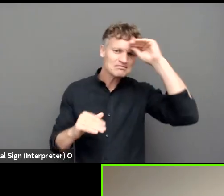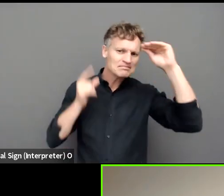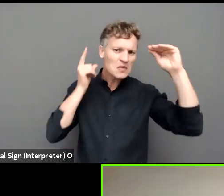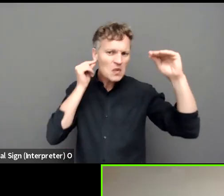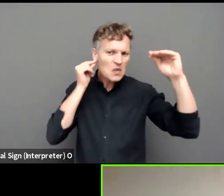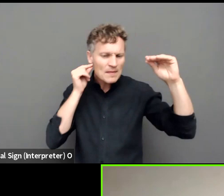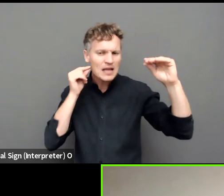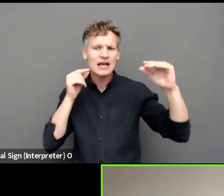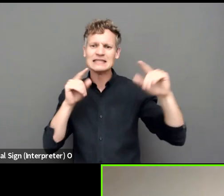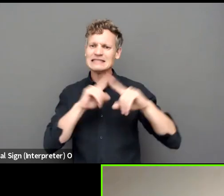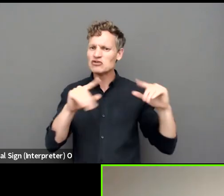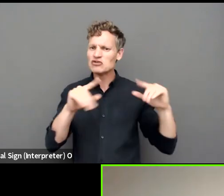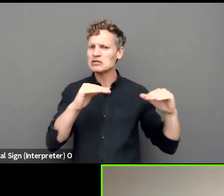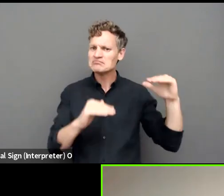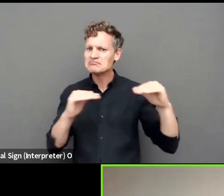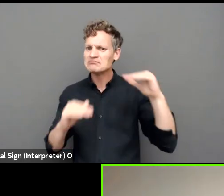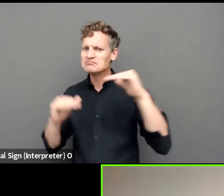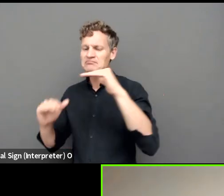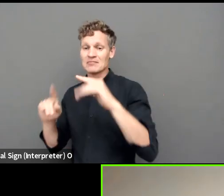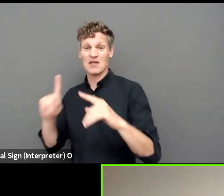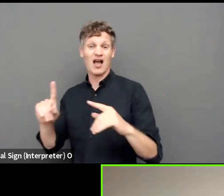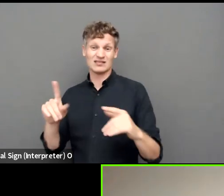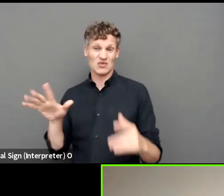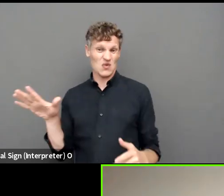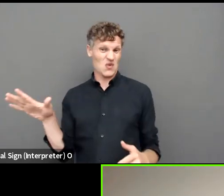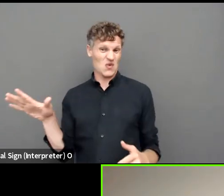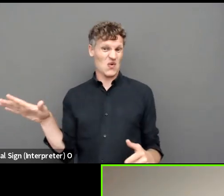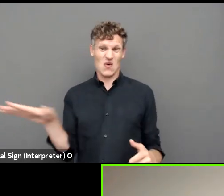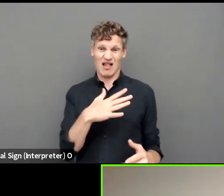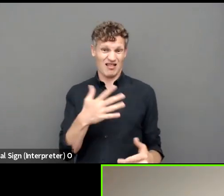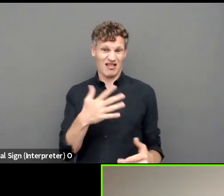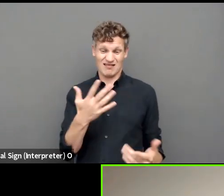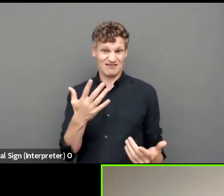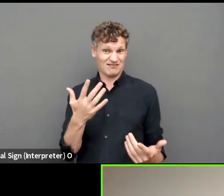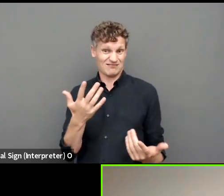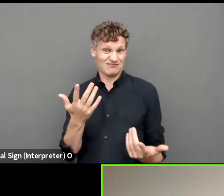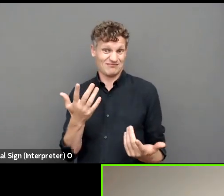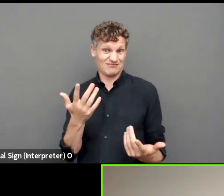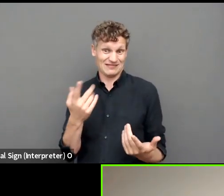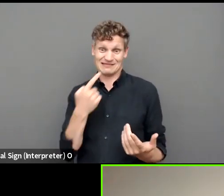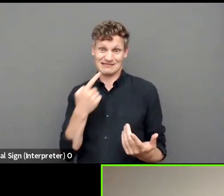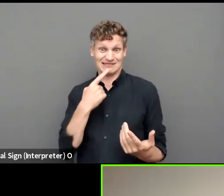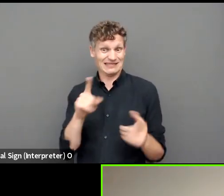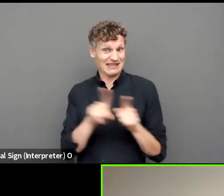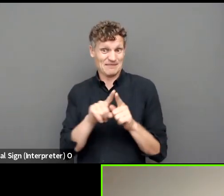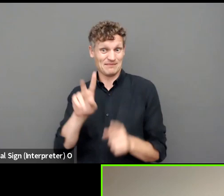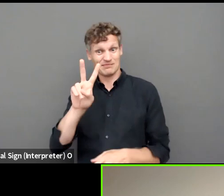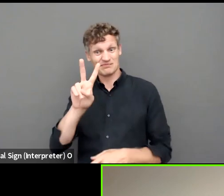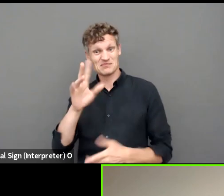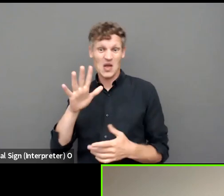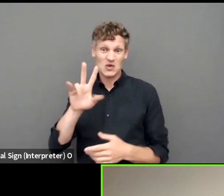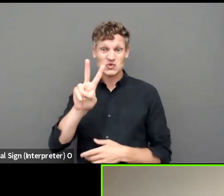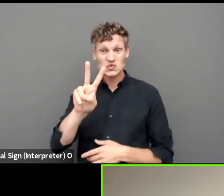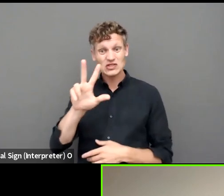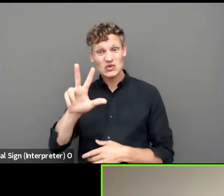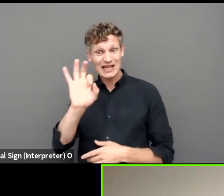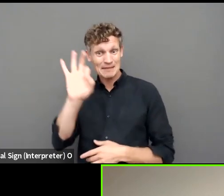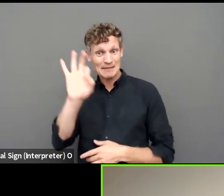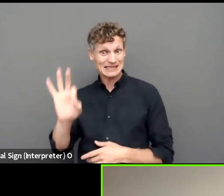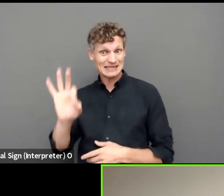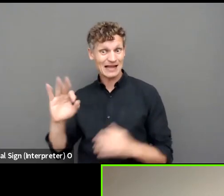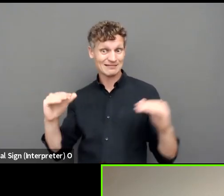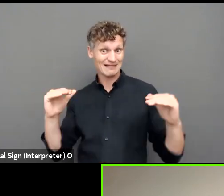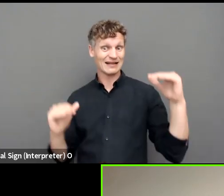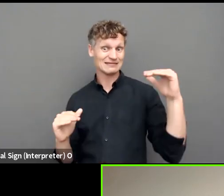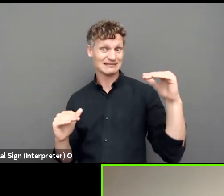23%. L'enquête tout à l'heure a montré que c'est à peu près 20%. Et cet écart se creuse dans le cas où s'ajoutent